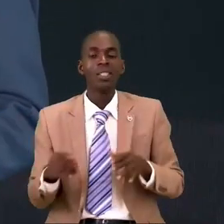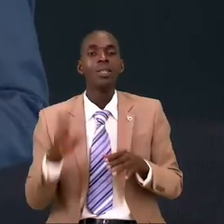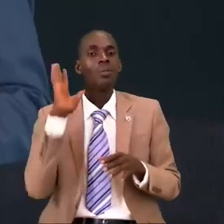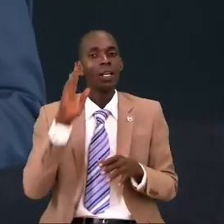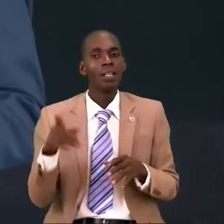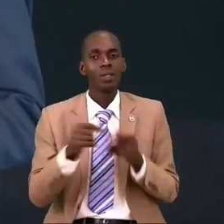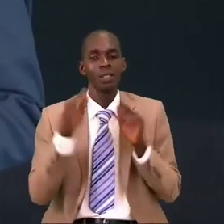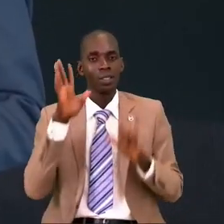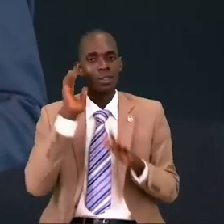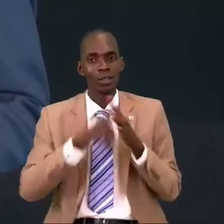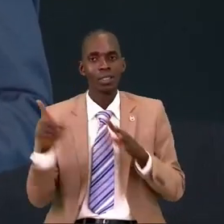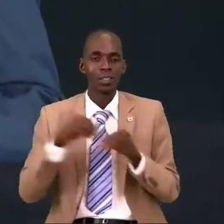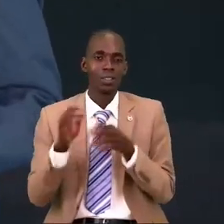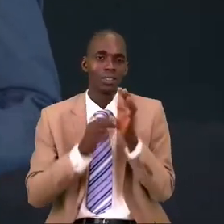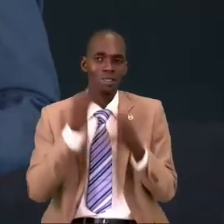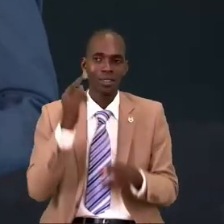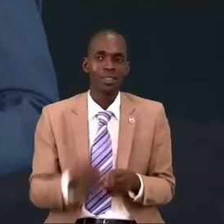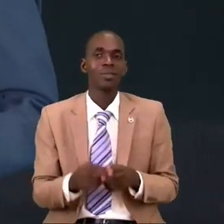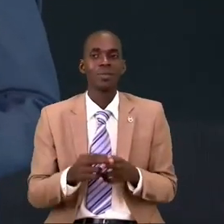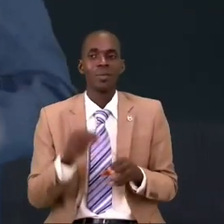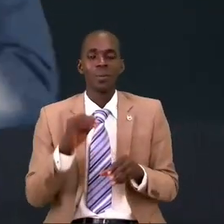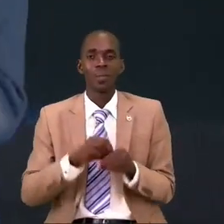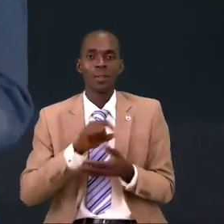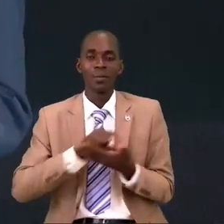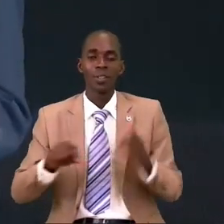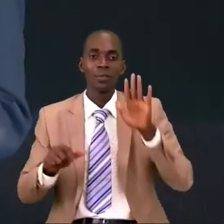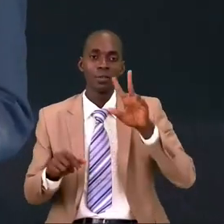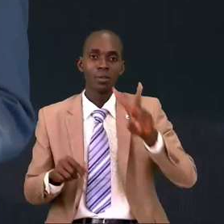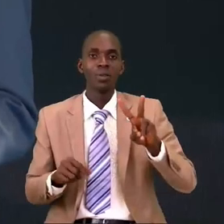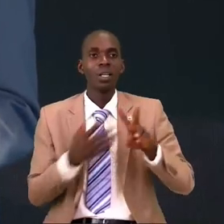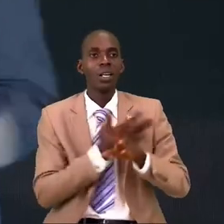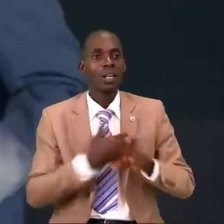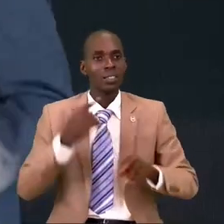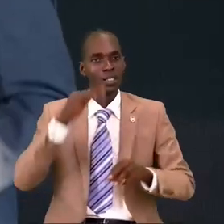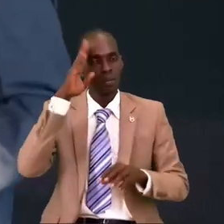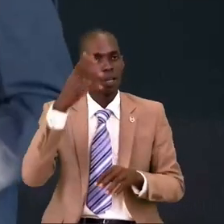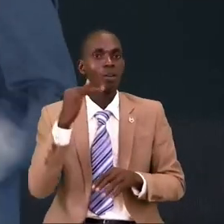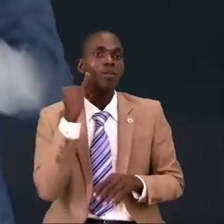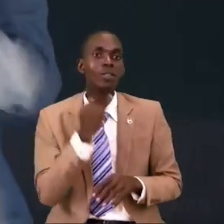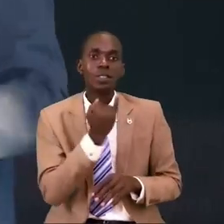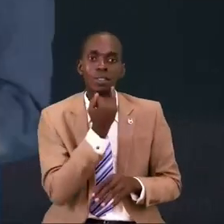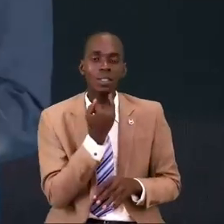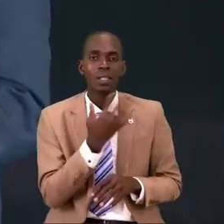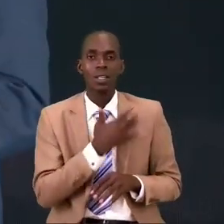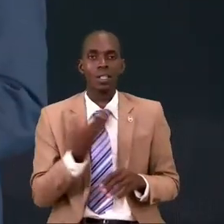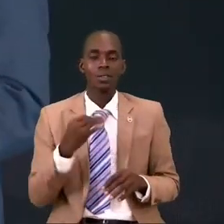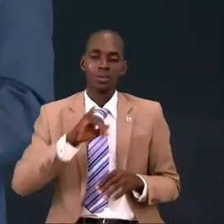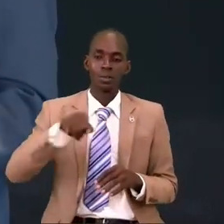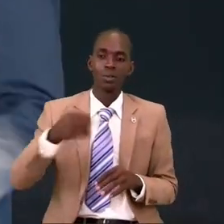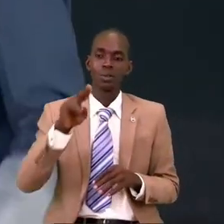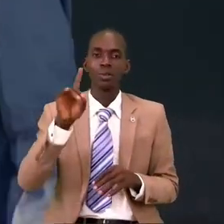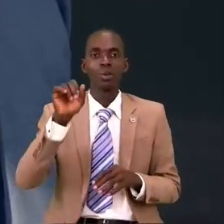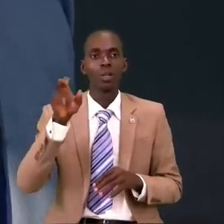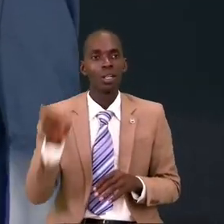hommes d'Israël et de Juda poussèrent des cris et allèrent à la poursuite